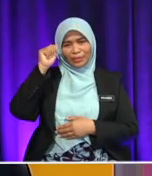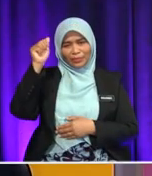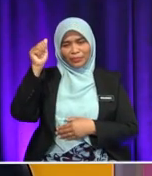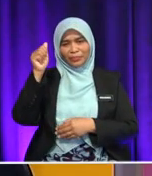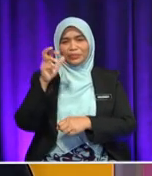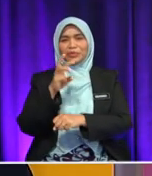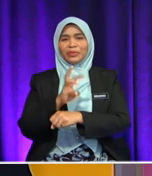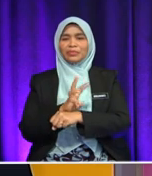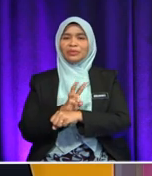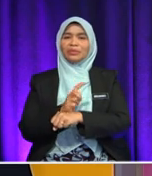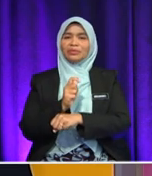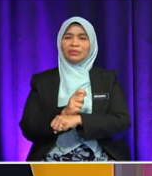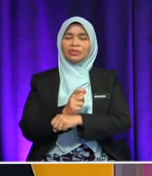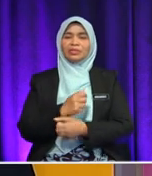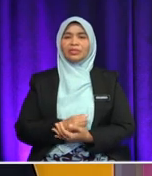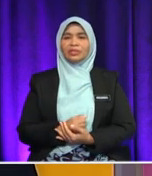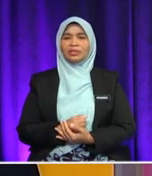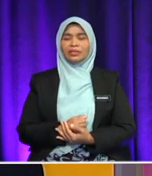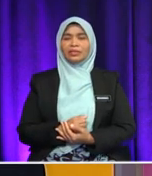warahmatullahi wabarakatuh